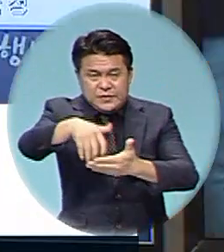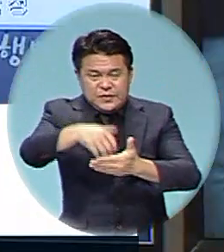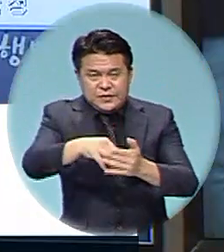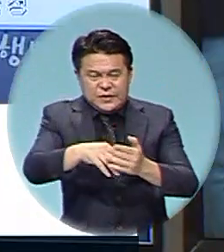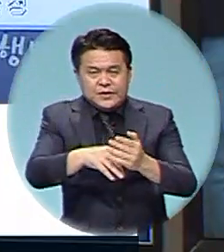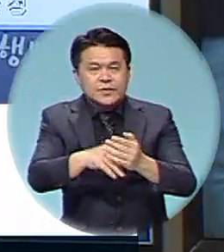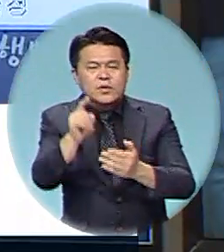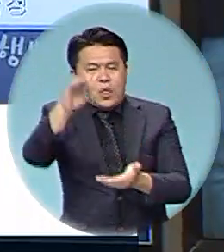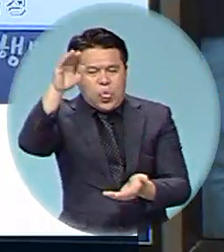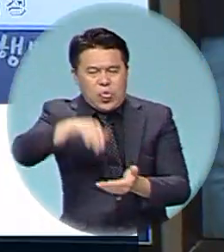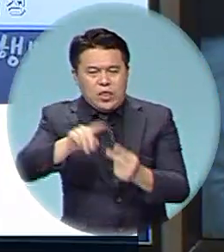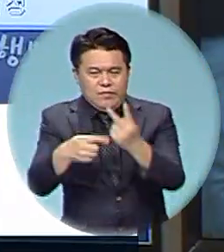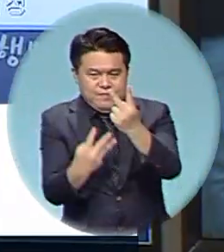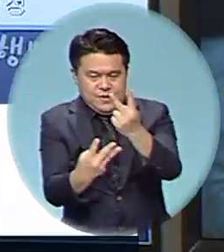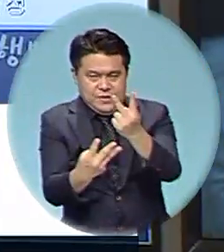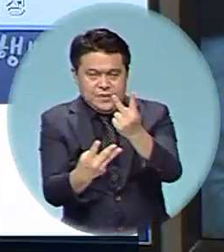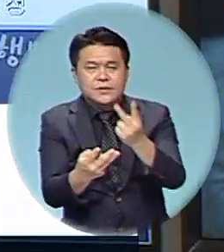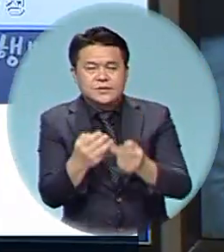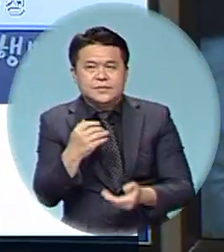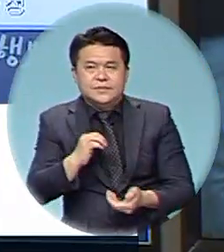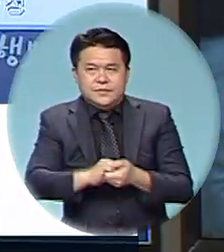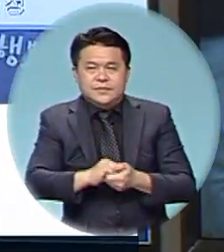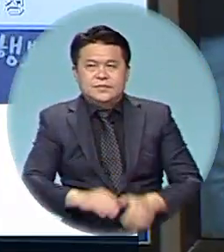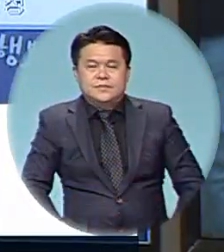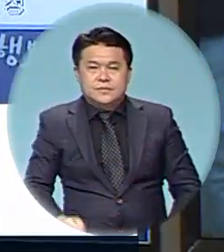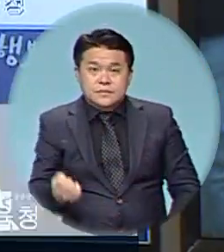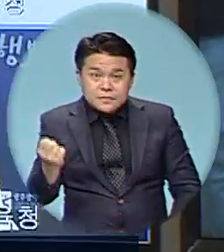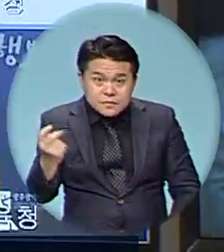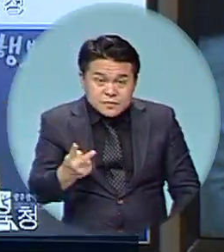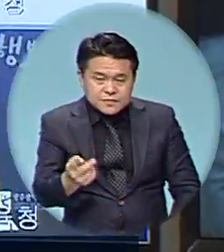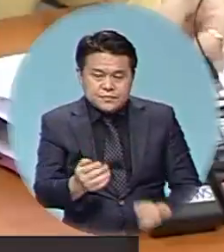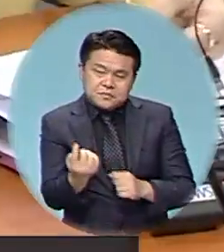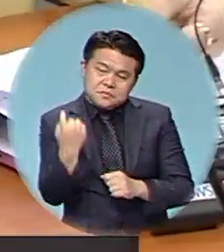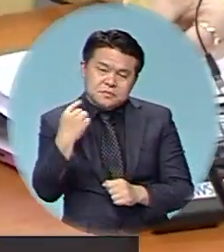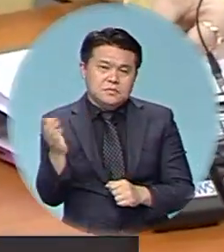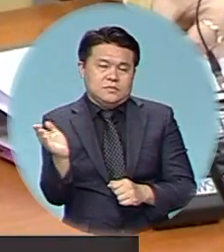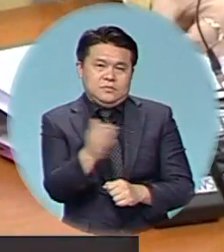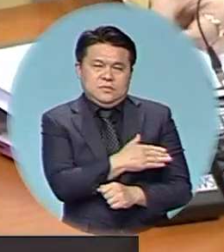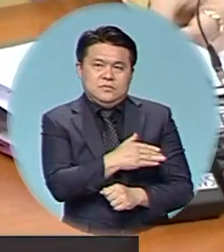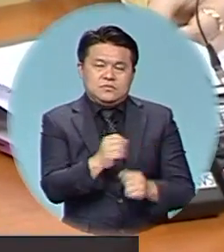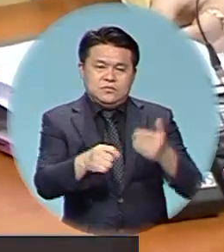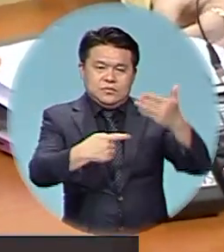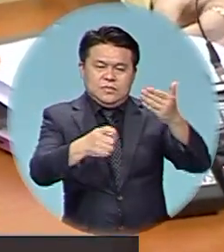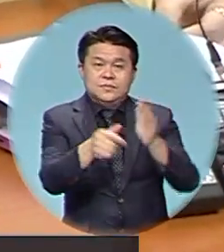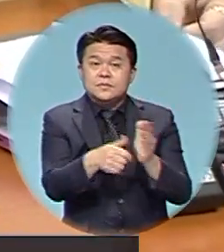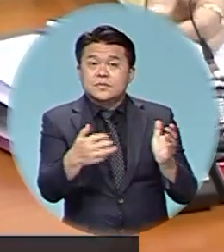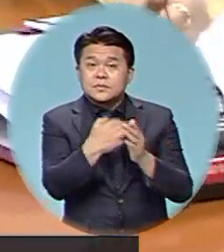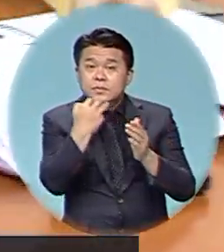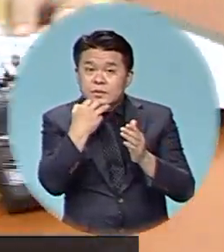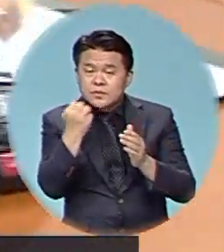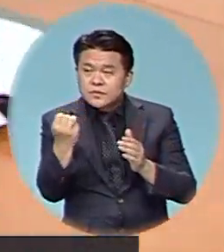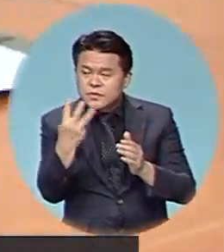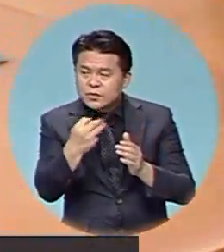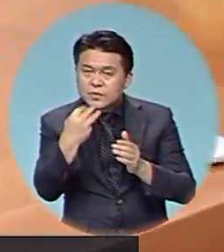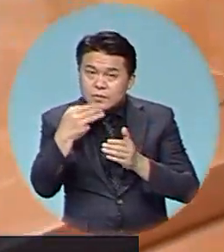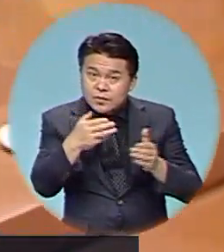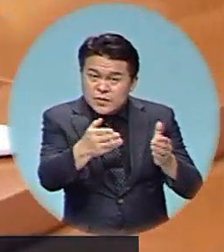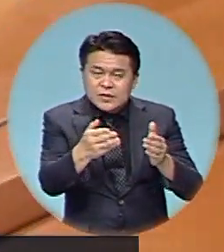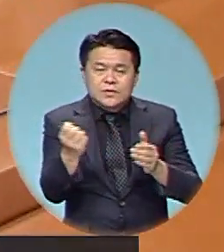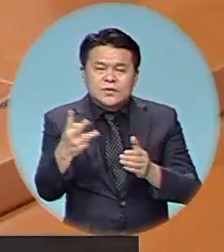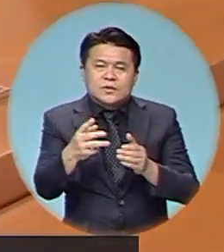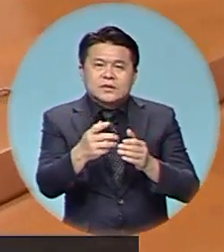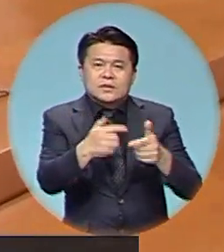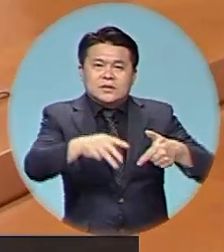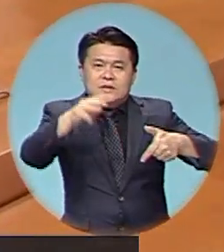수준으로 낮춰달라고 당부했습니다. 앞서 교육부는 어제부터 9월 11일까지 서울, 경기, 인천 지역 유치원,